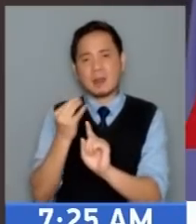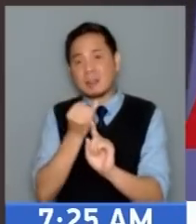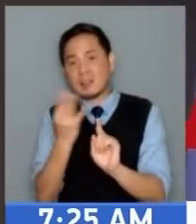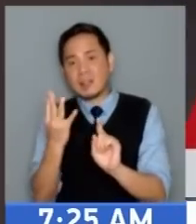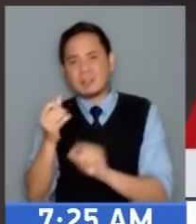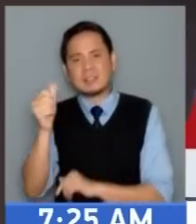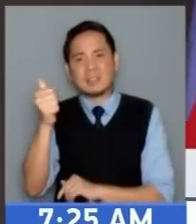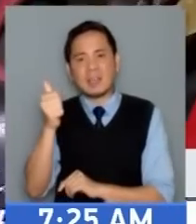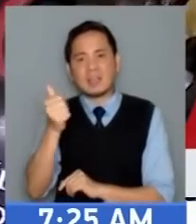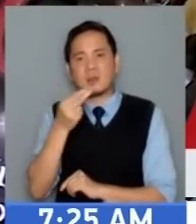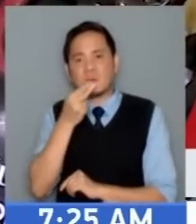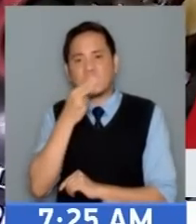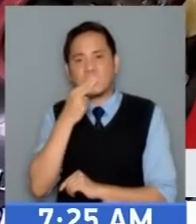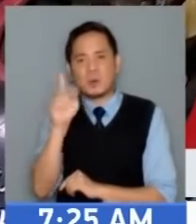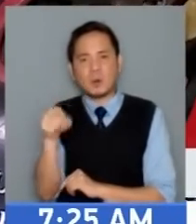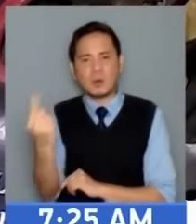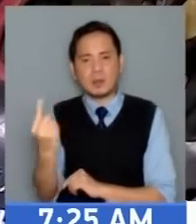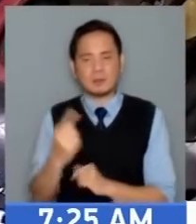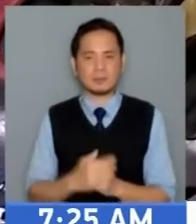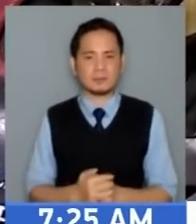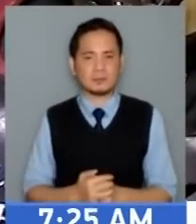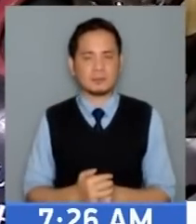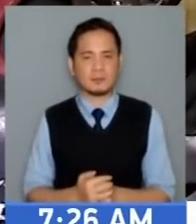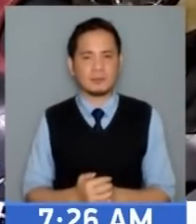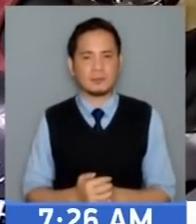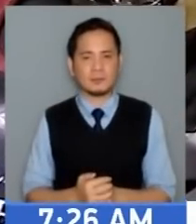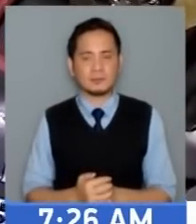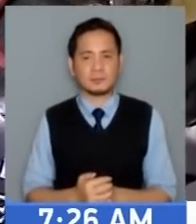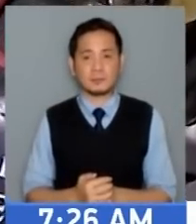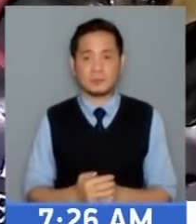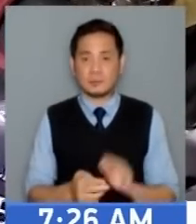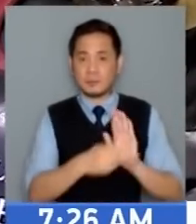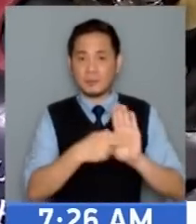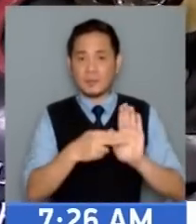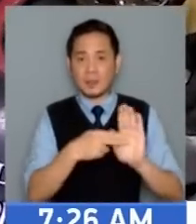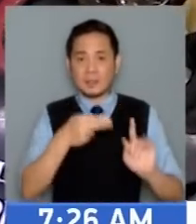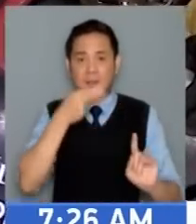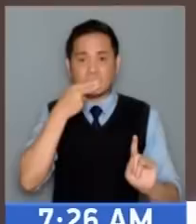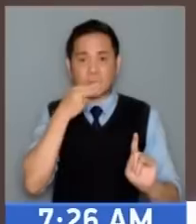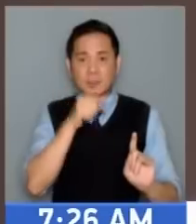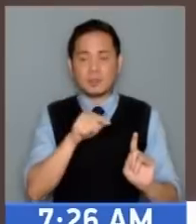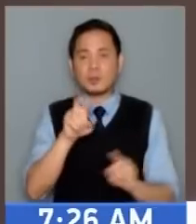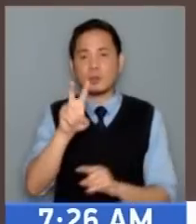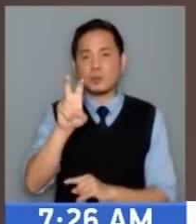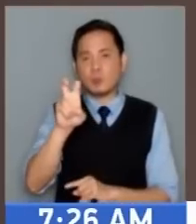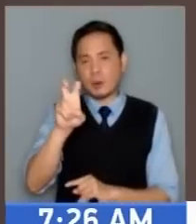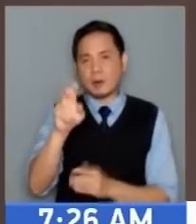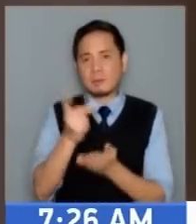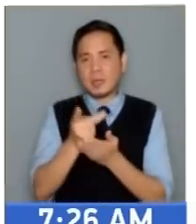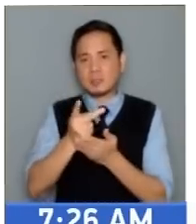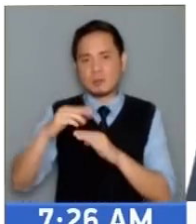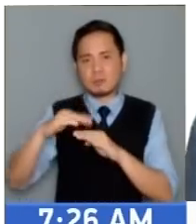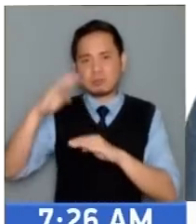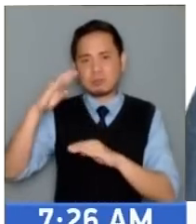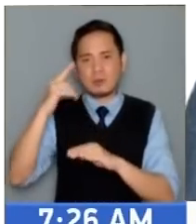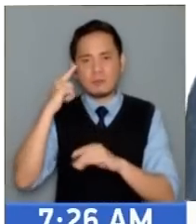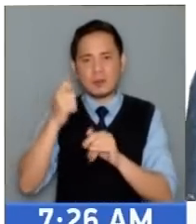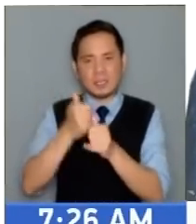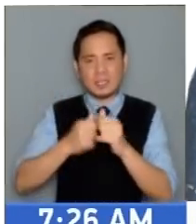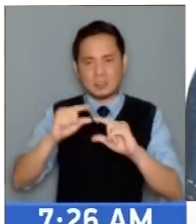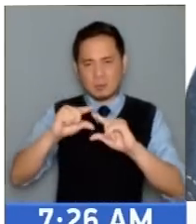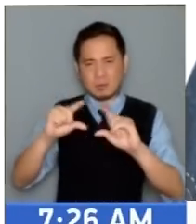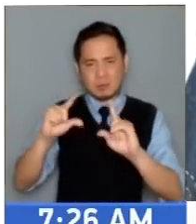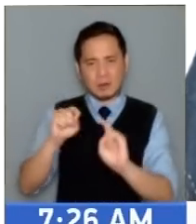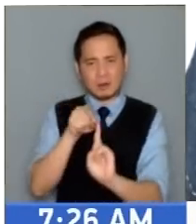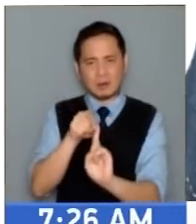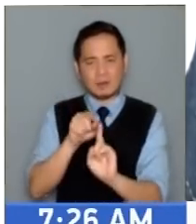sigarilyo, bili mo na lang bigas. Ang brand ng sigarilyo niya raw kasi ngayon, 200 plus na ang kada kaha. Sa datos ng Global Adult